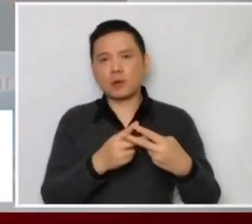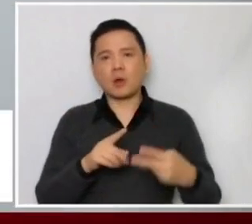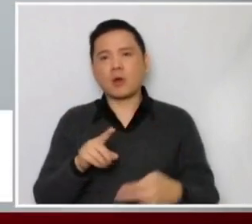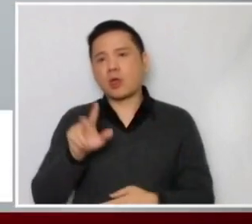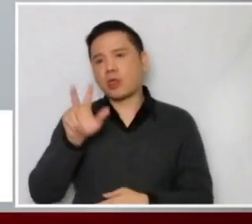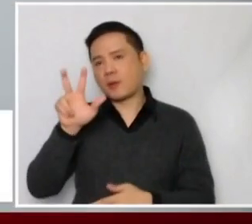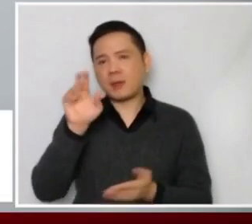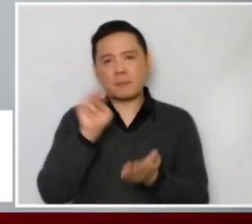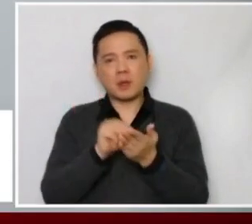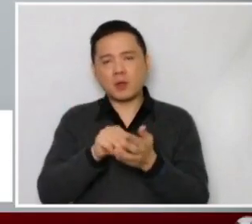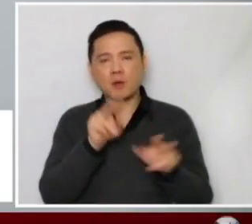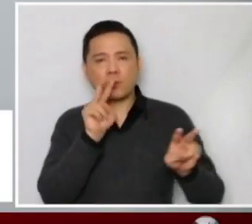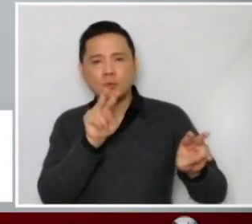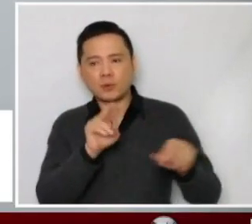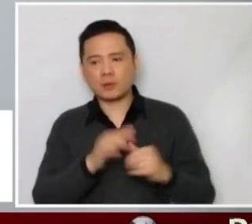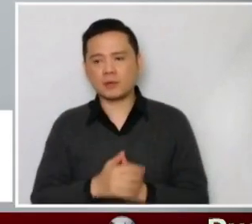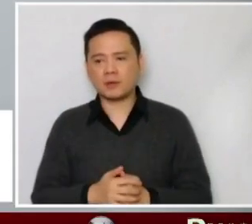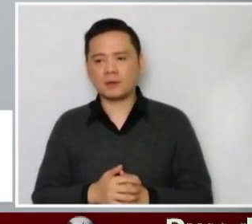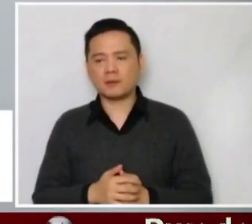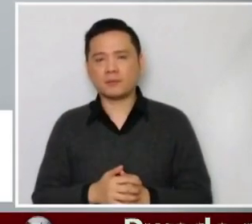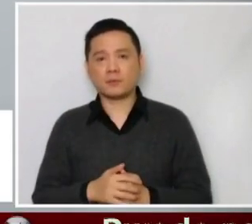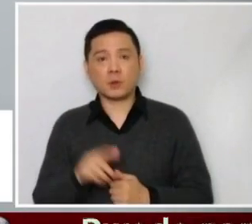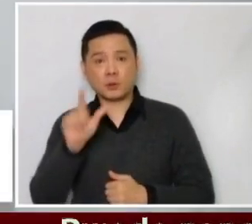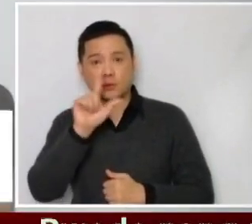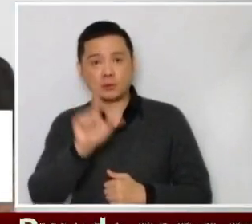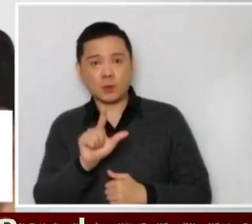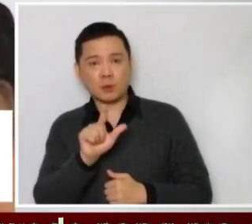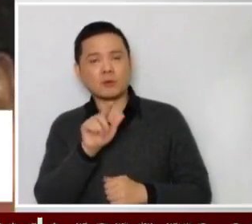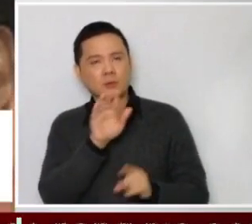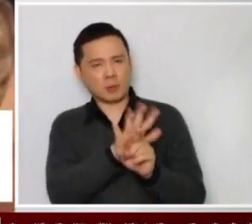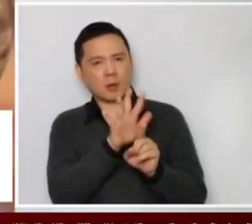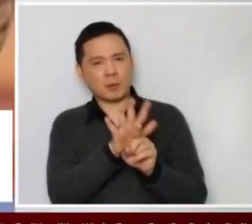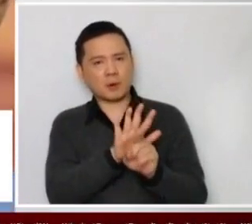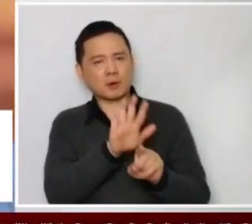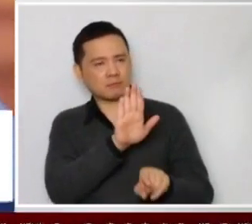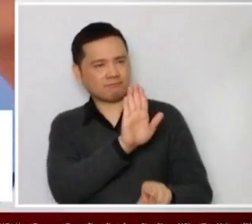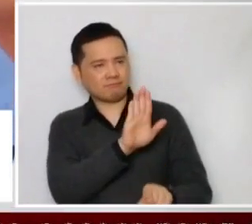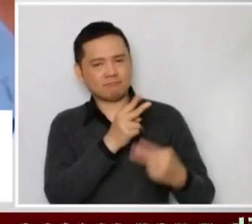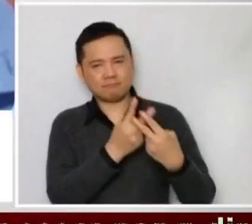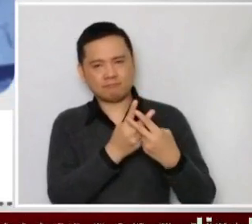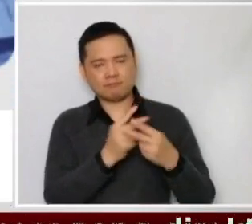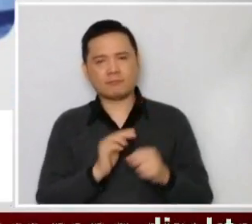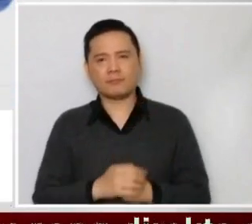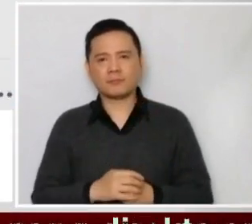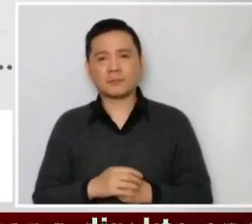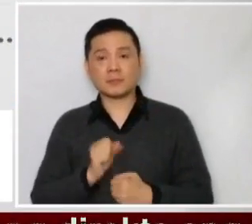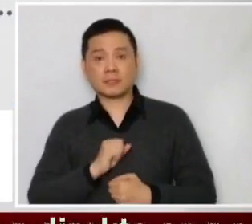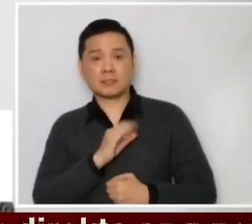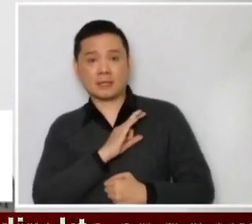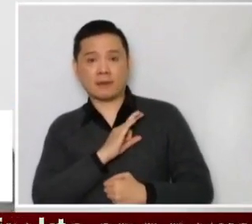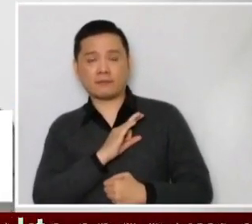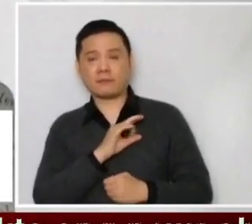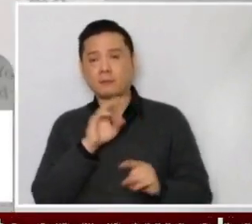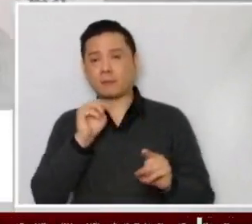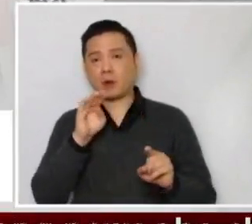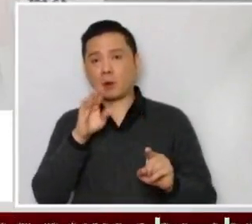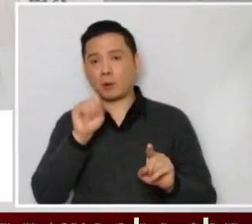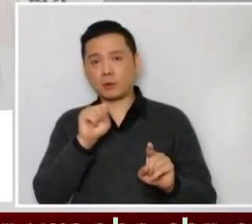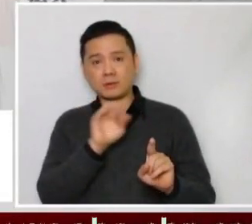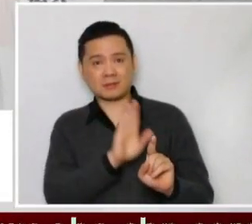views. Sa Trends Map, sa Luzon, nanguna ang hashtag. Ayon sa Chief of Staff ni Marcos Jr. na si Attorney Vic